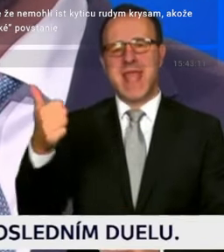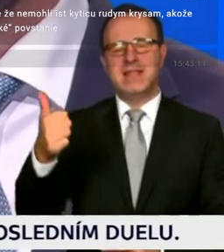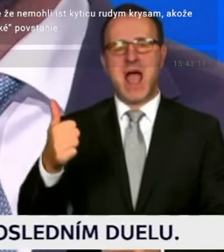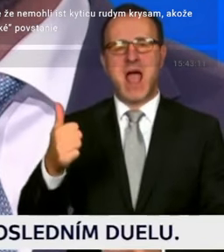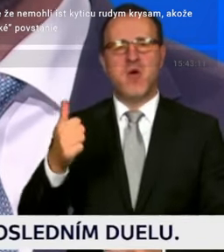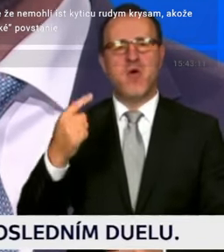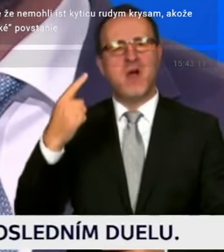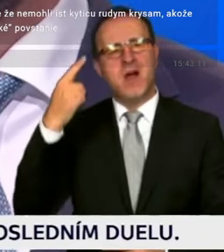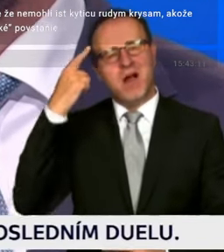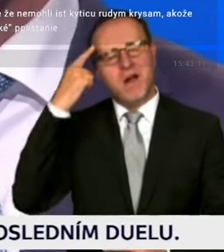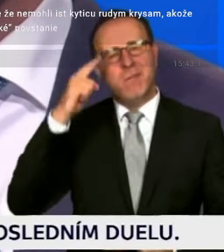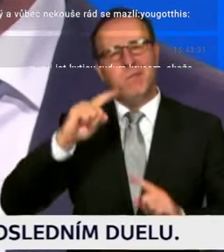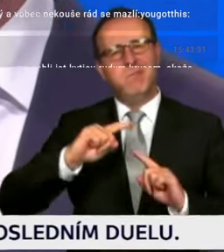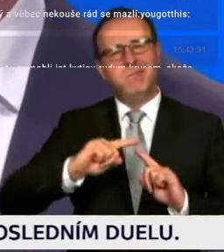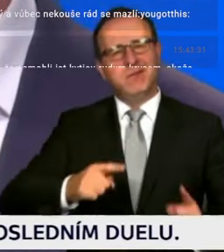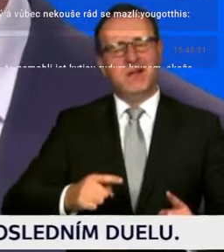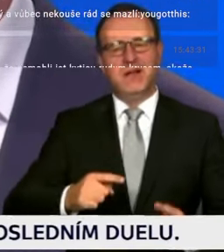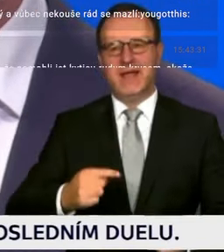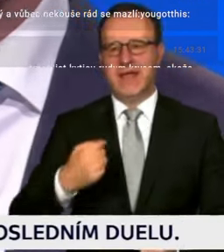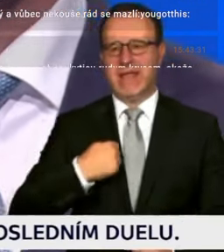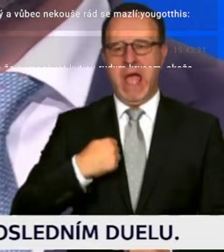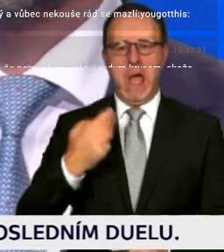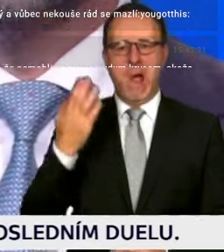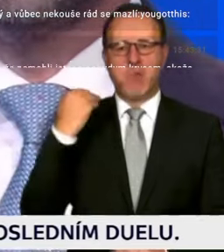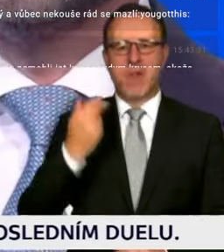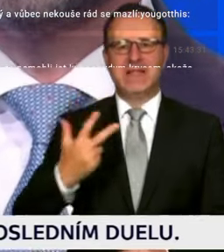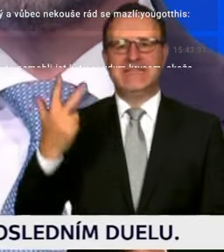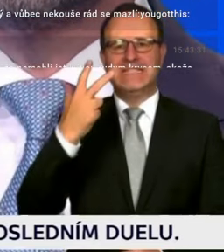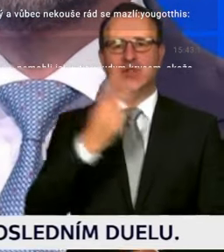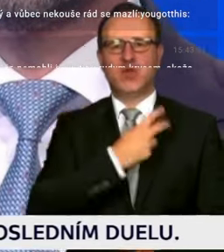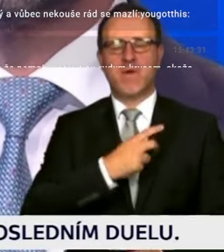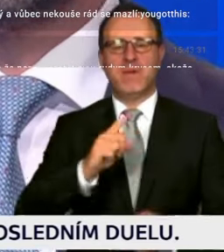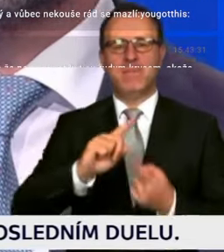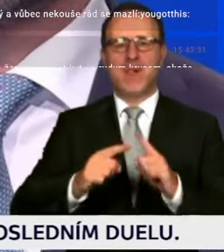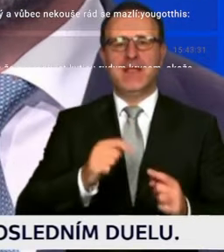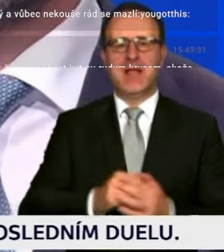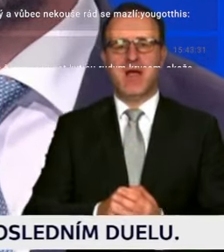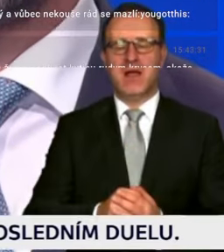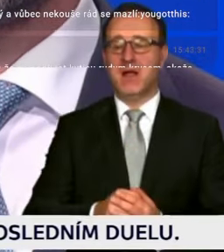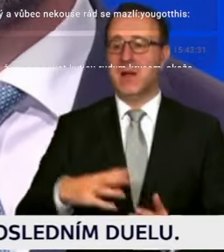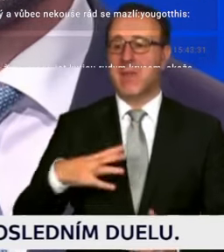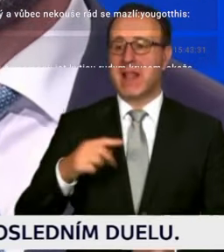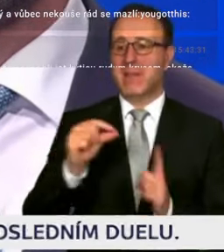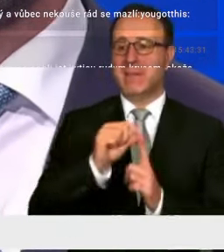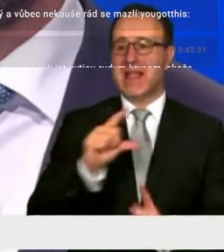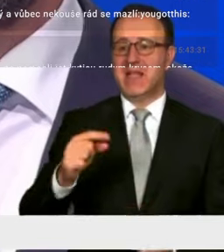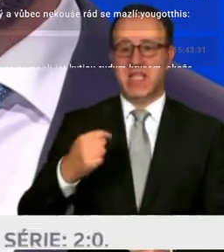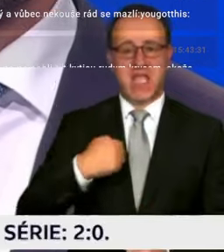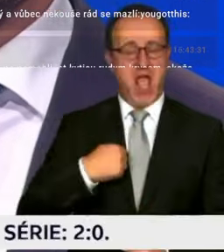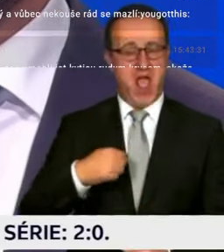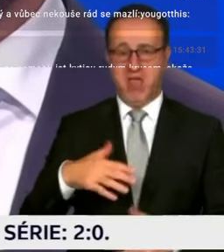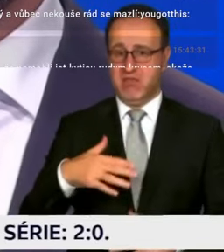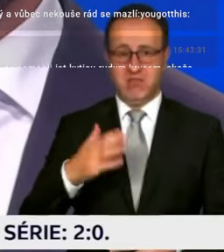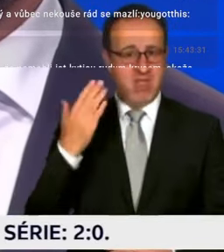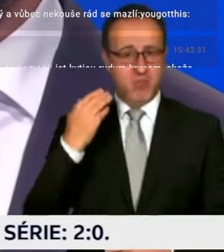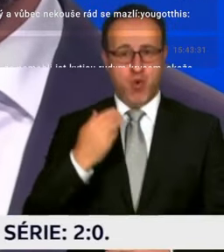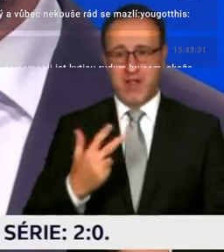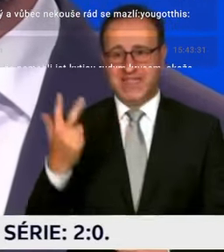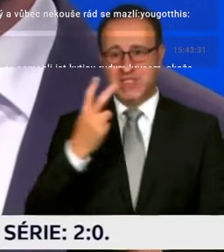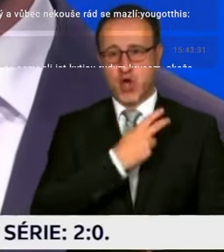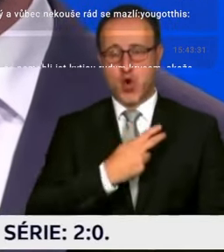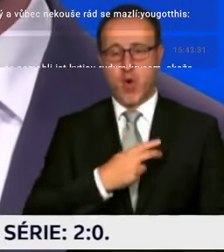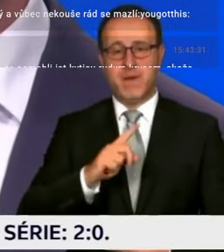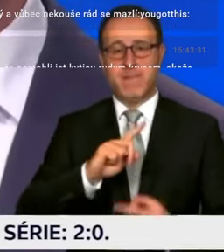ja som bol 30 rokov v politike pán polygr Ja som nebol 30 rokov v politike dobre ma teraz počúvajte ja som bol 27 rokov v